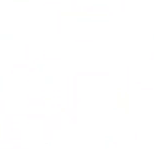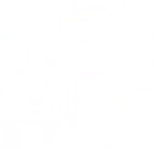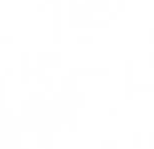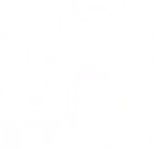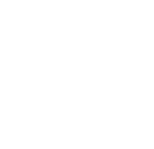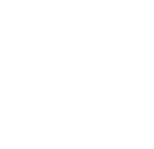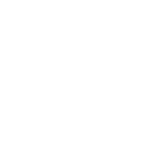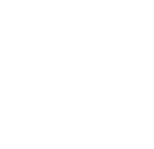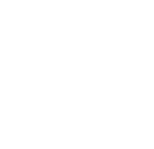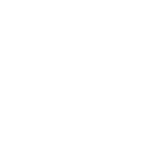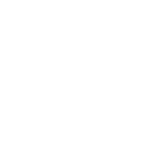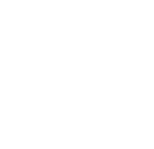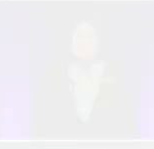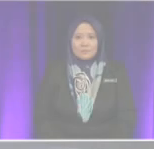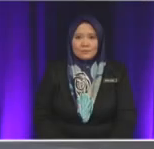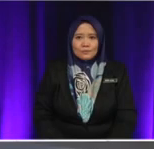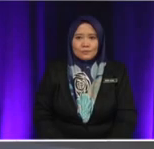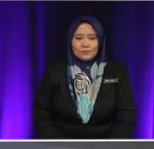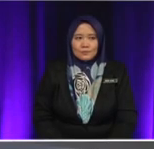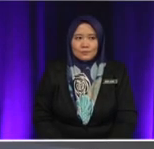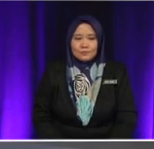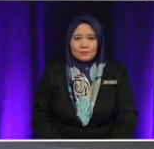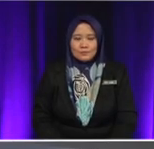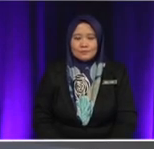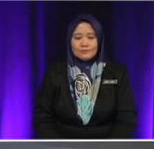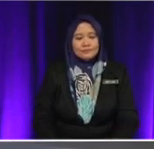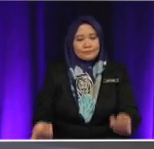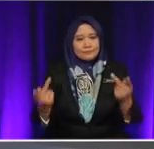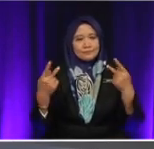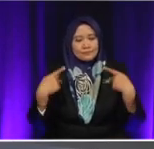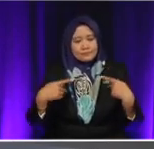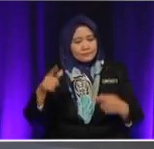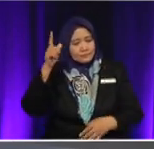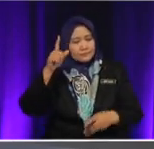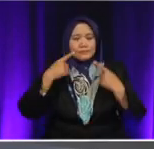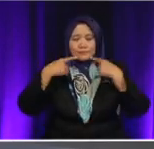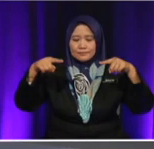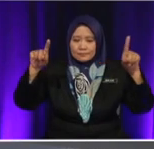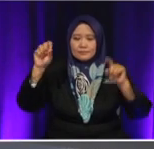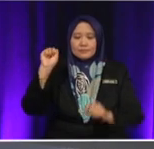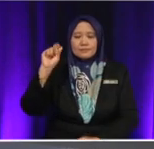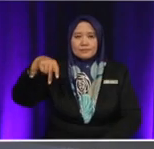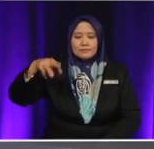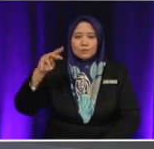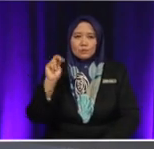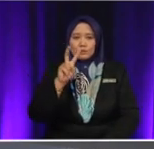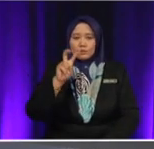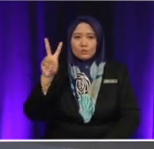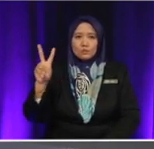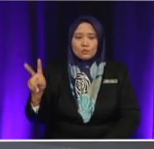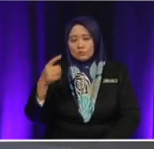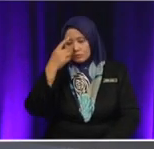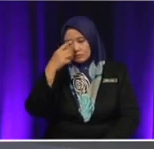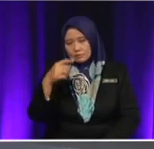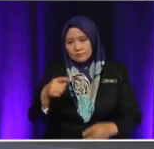Didik TV KPM. Kembali menyaksikan slot Sukses SPM 2022 tentang pengajian